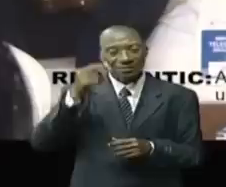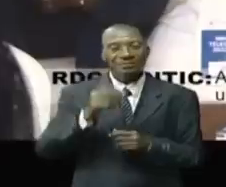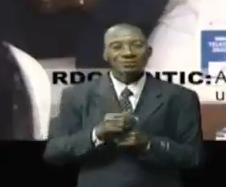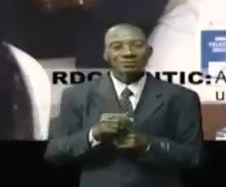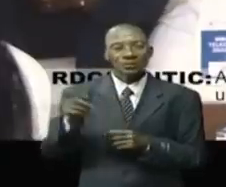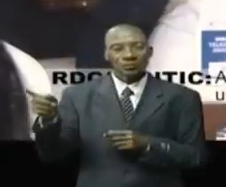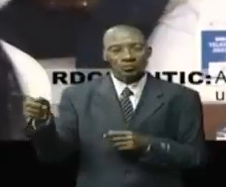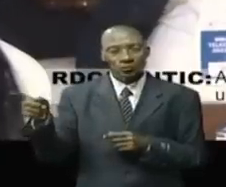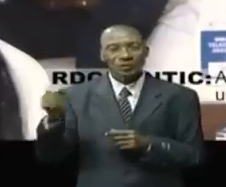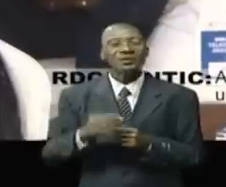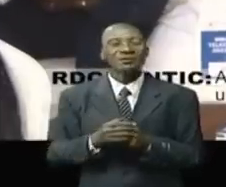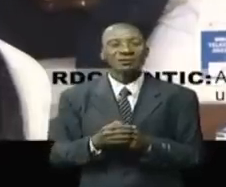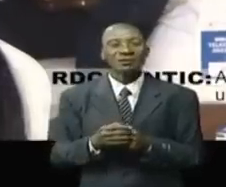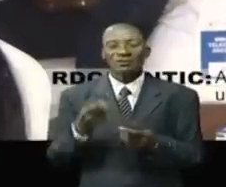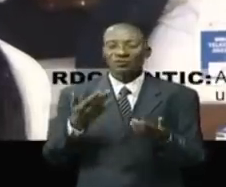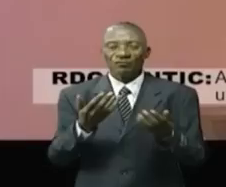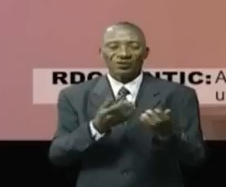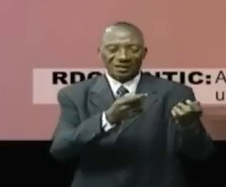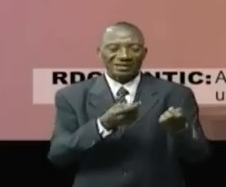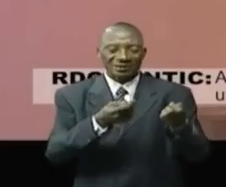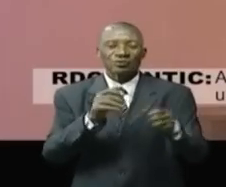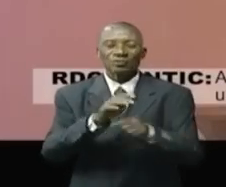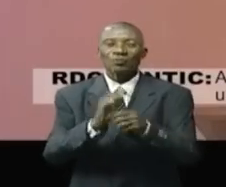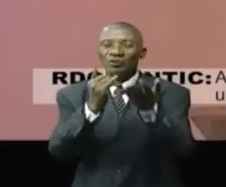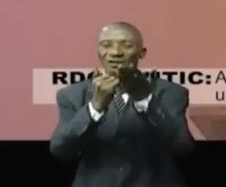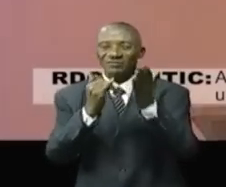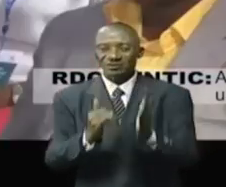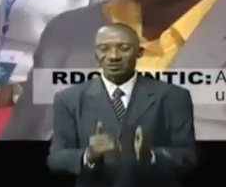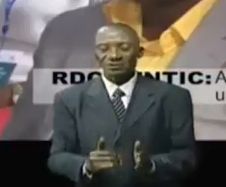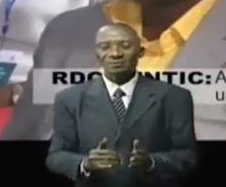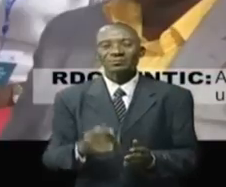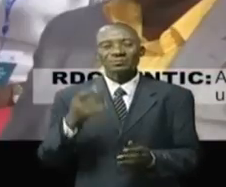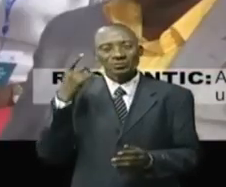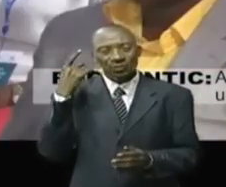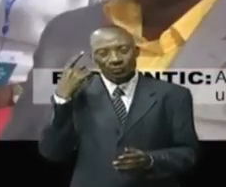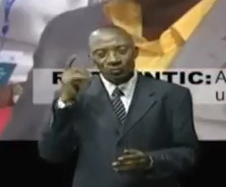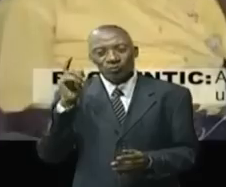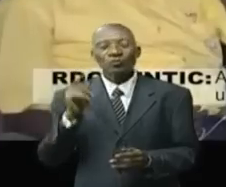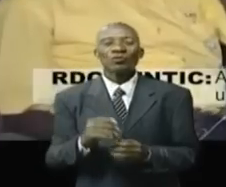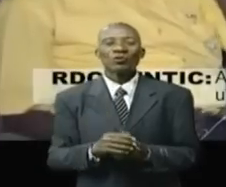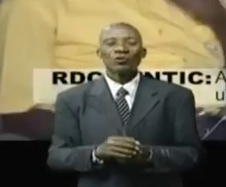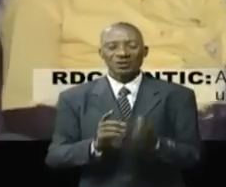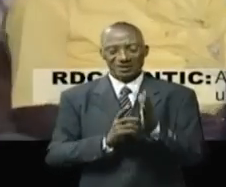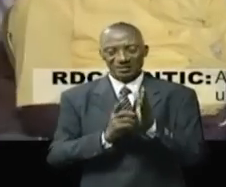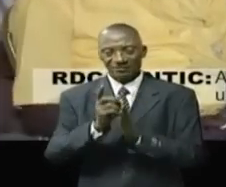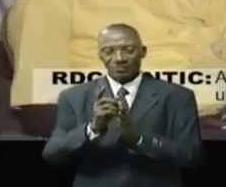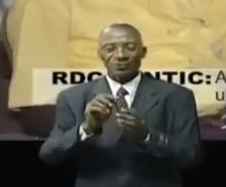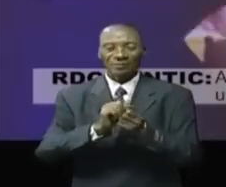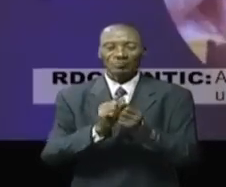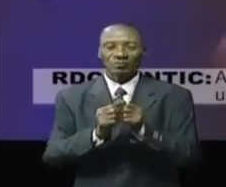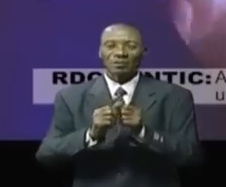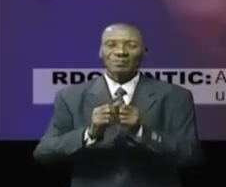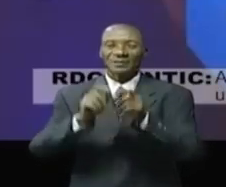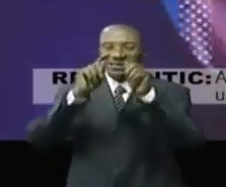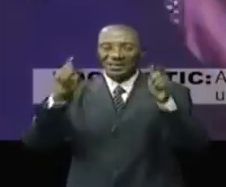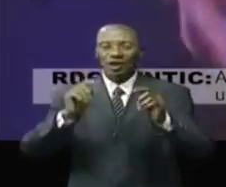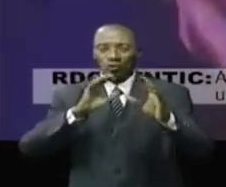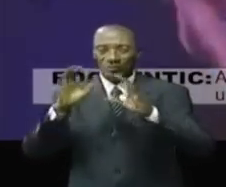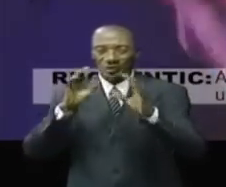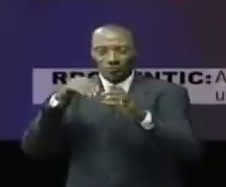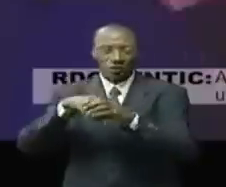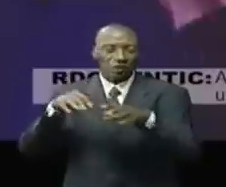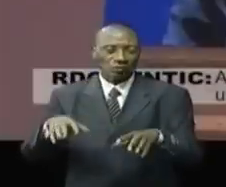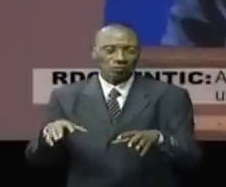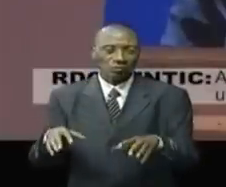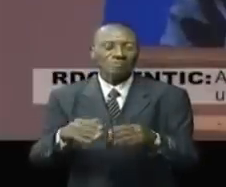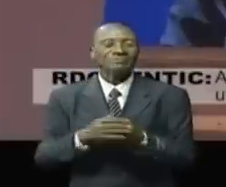grand nombre d'investisseurs pour renforcer les taux de pénétration jusque-là faibles en RDC. Dans la soirée de cette même